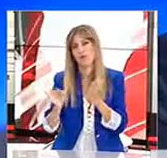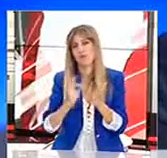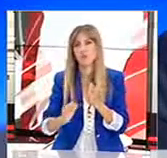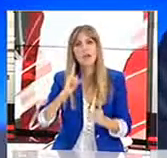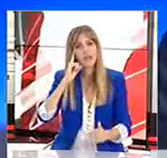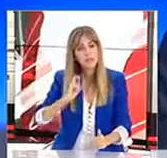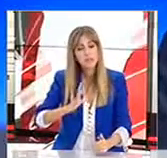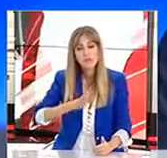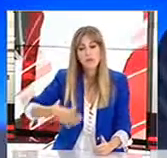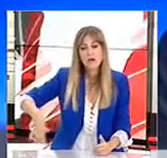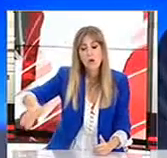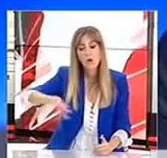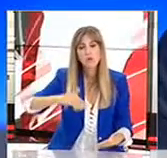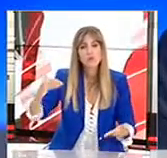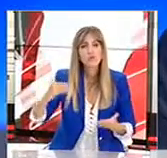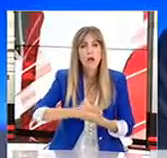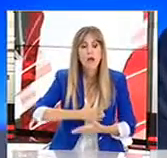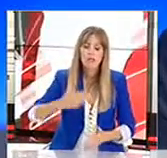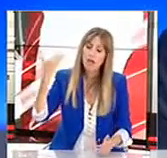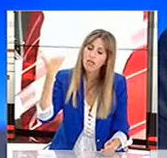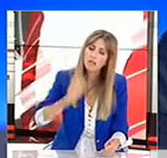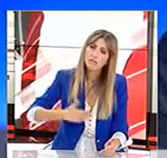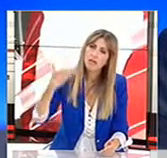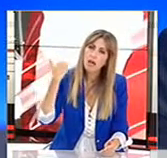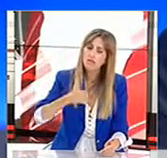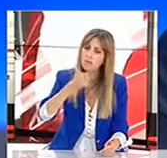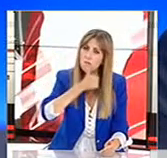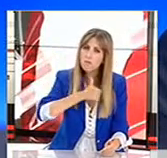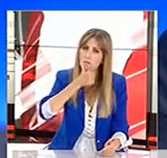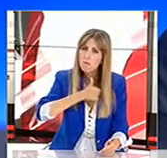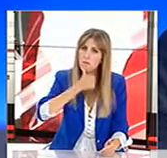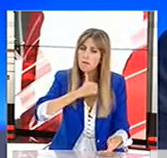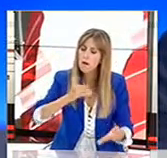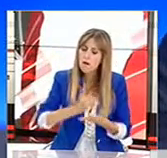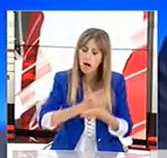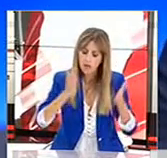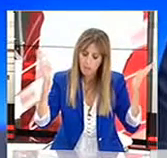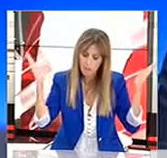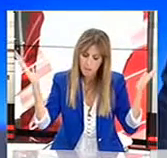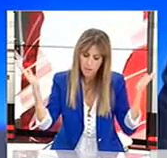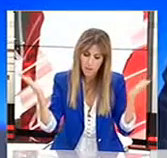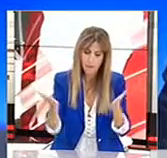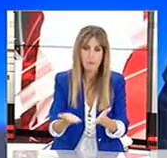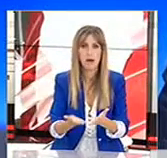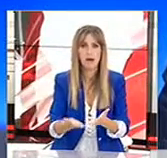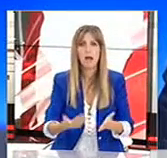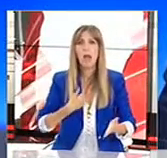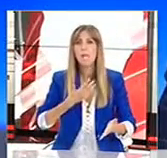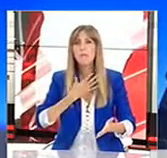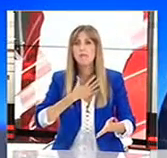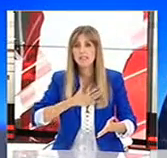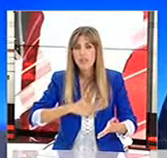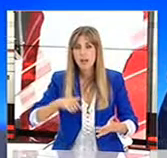στιγμές, νομίζω ότι είναι μια επιλογή που το βασικό της κριτήριο είναι το κριτήριο της δικαιοσύνης. Δεν